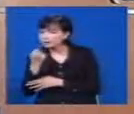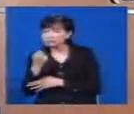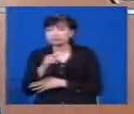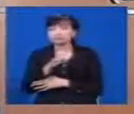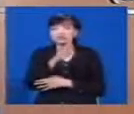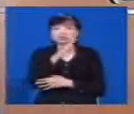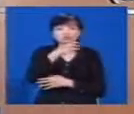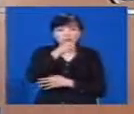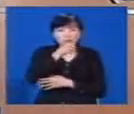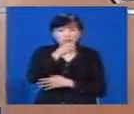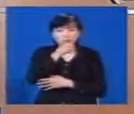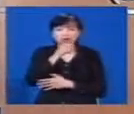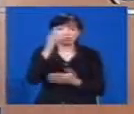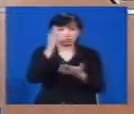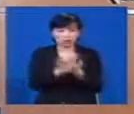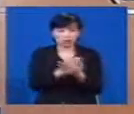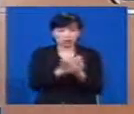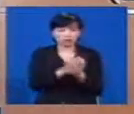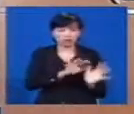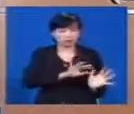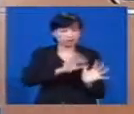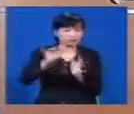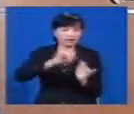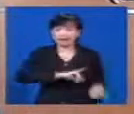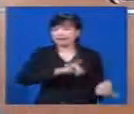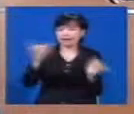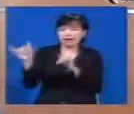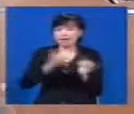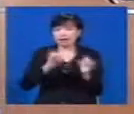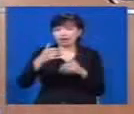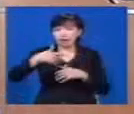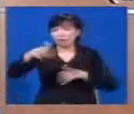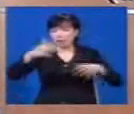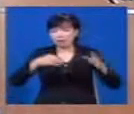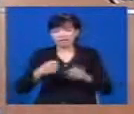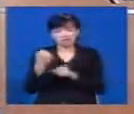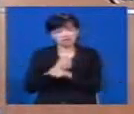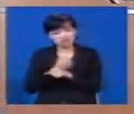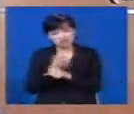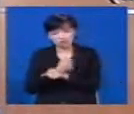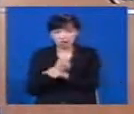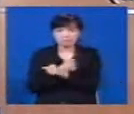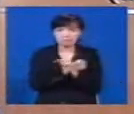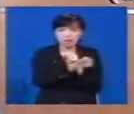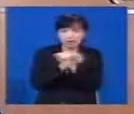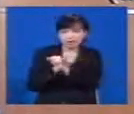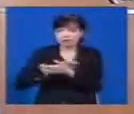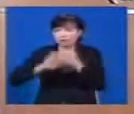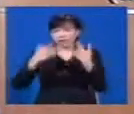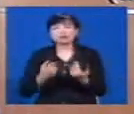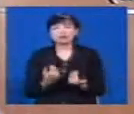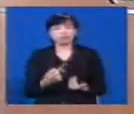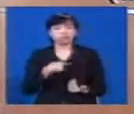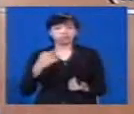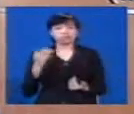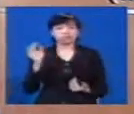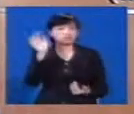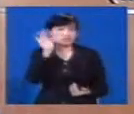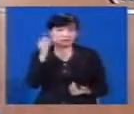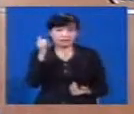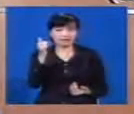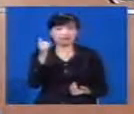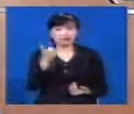ผลิตสีแดงต้องอพยพวันนี้มีกติกาของสังคมทุกนิคมมีการซักซ้อมร่วมกันอันนี้ครับคือทำให้ทุกคนเกิดความเชื่อมั่นว่ารับรู้ส